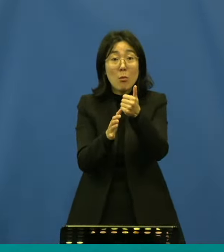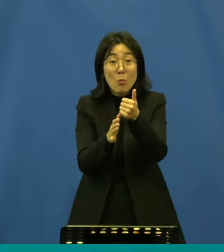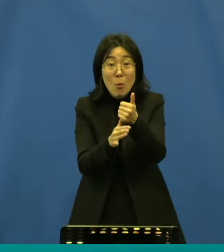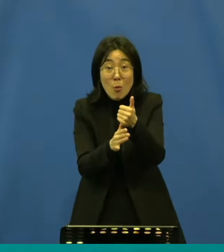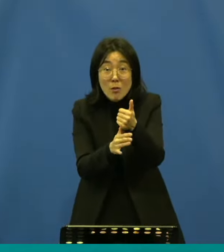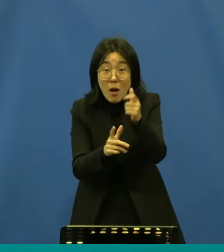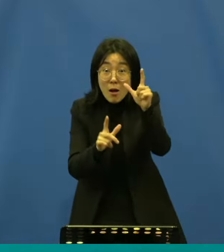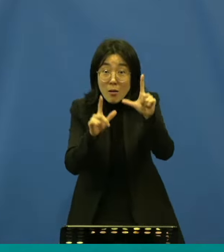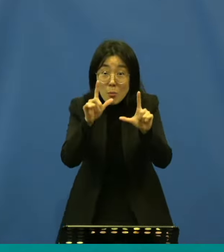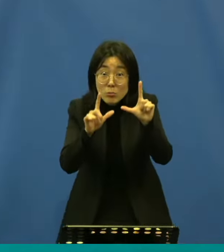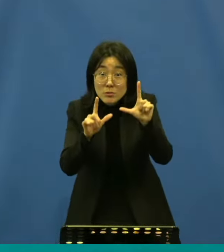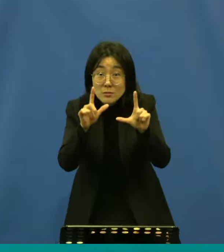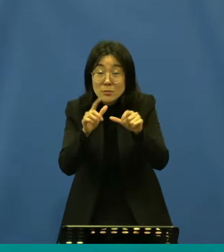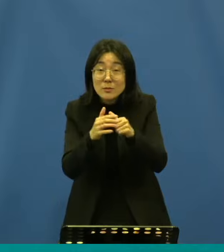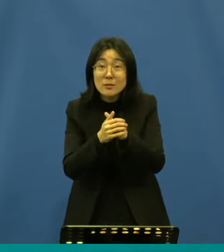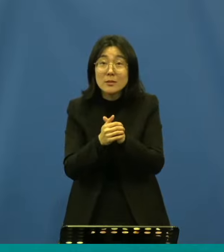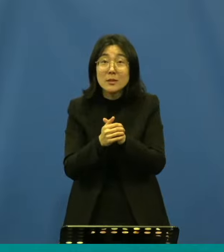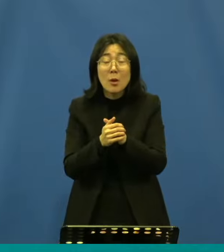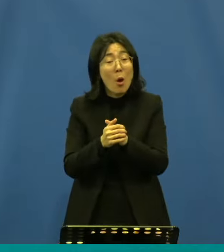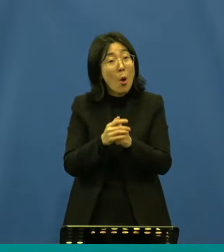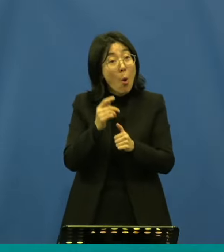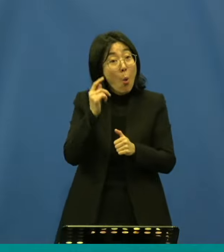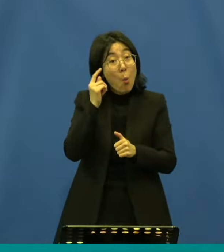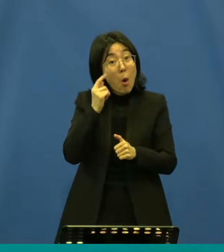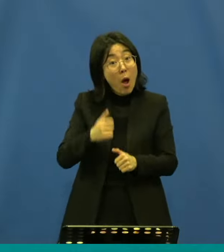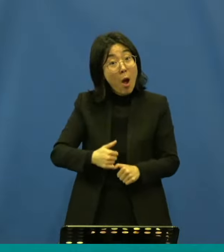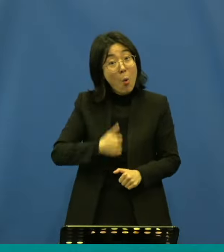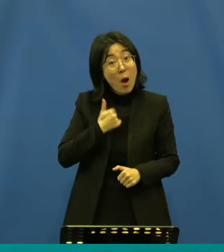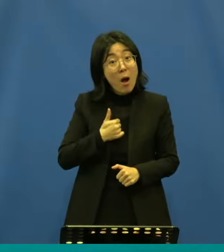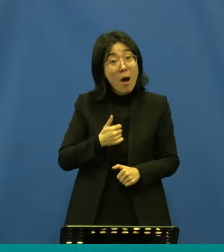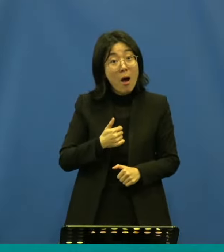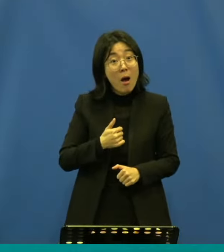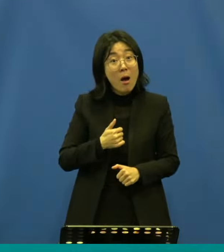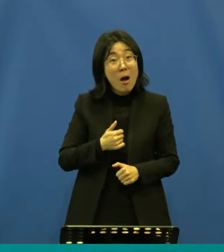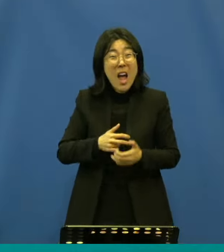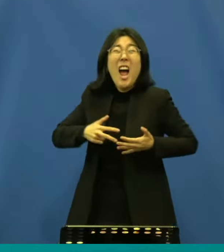태도는 어떤 심리적 발작 증세처럼 보인다는 거.